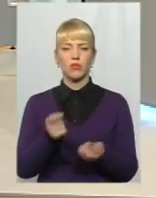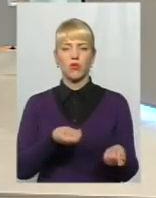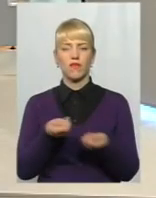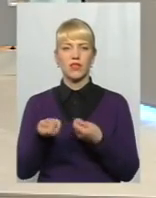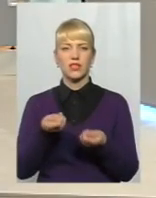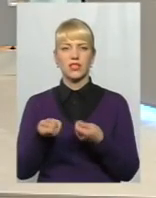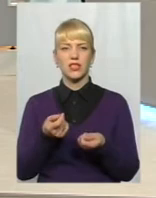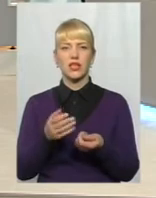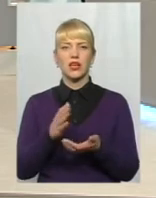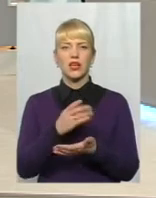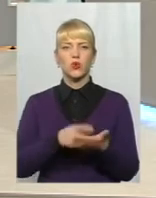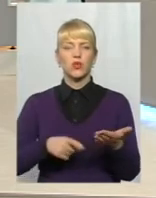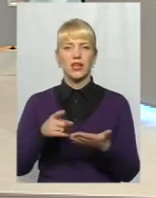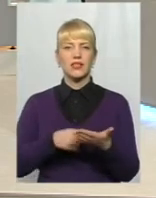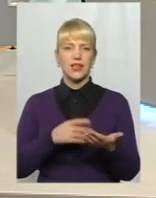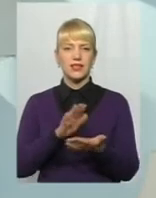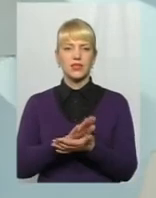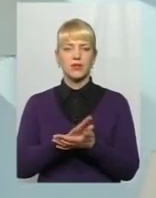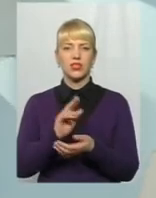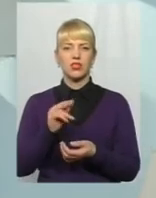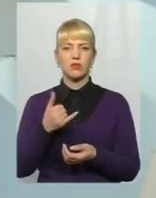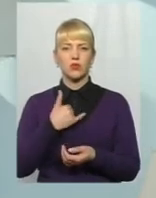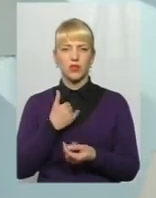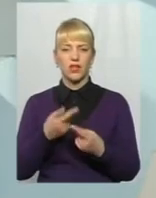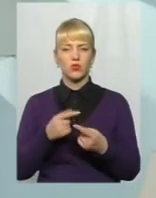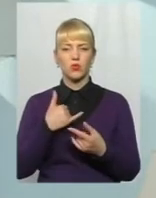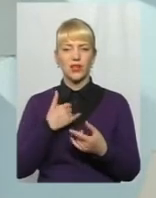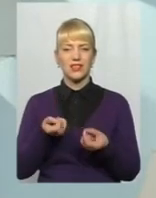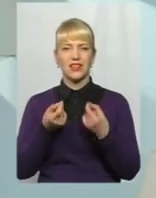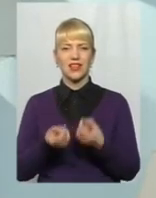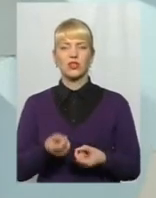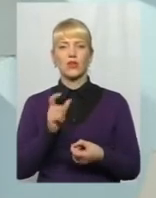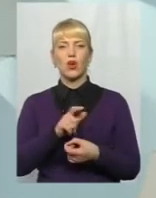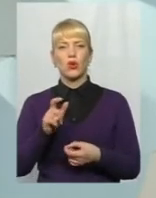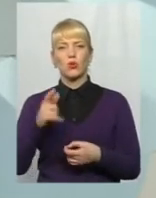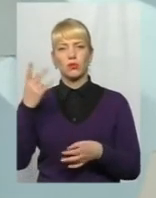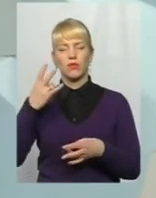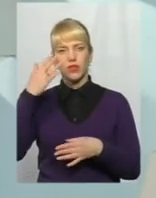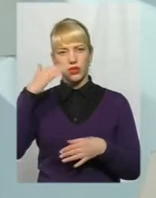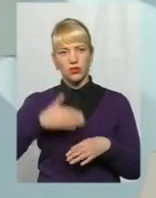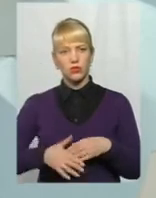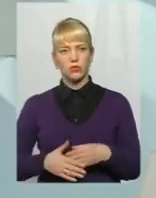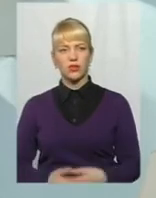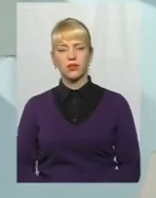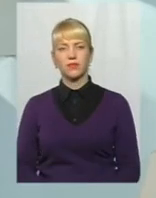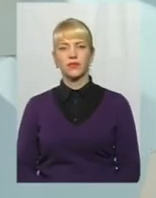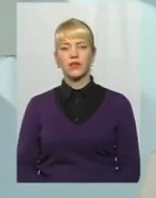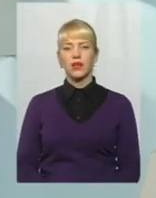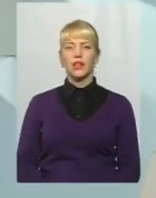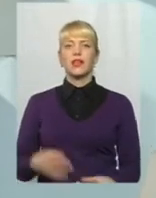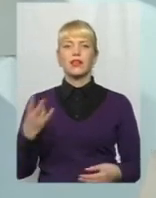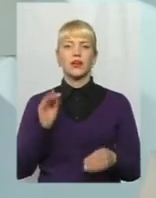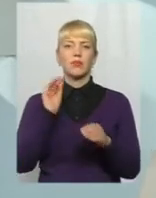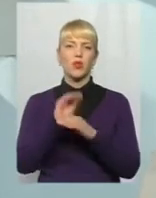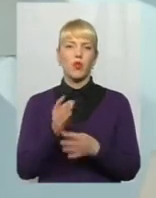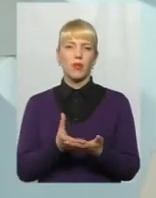вивезенню і утилізації сміття, як у нас. У нас це найдешевше. І тому люди повинні розуміти, що треба доплачувати, але, я